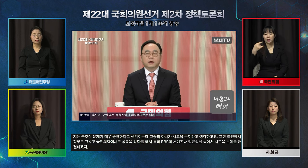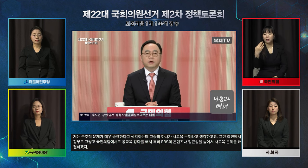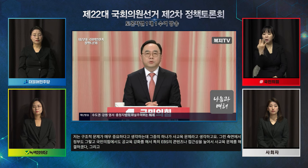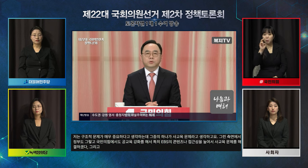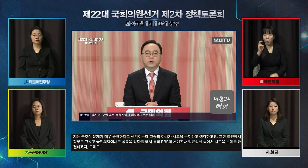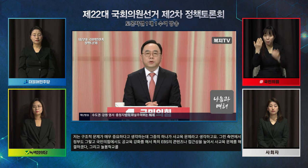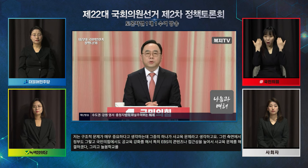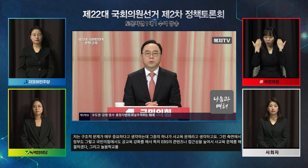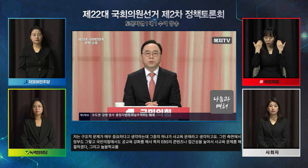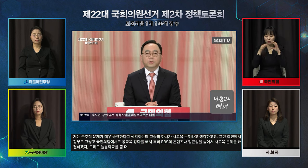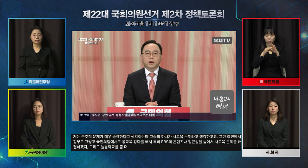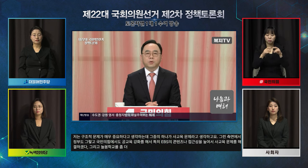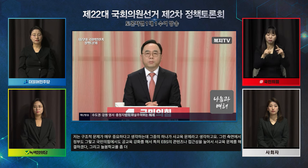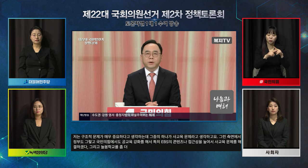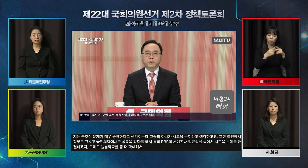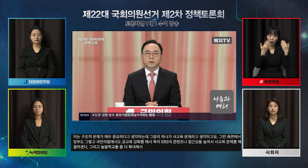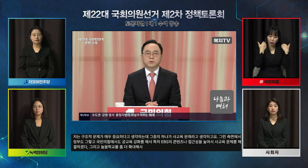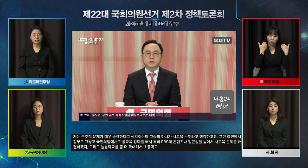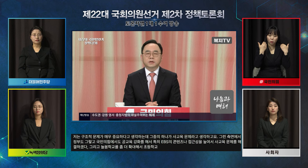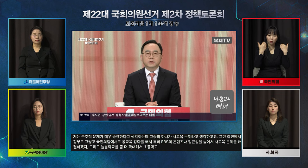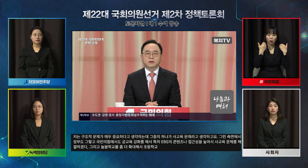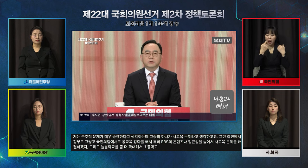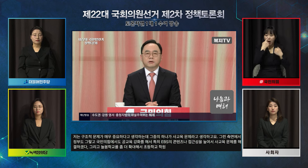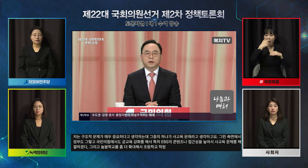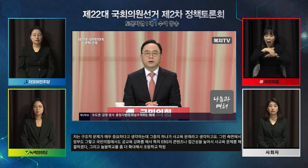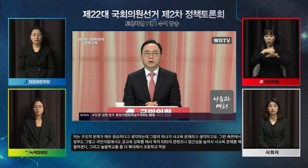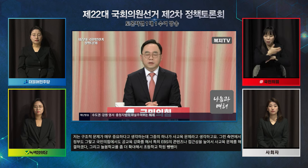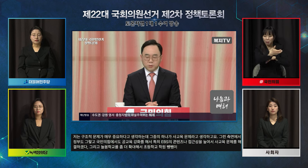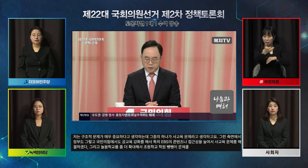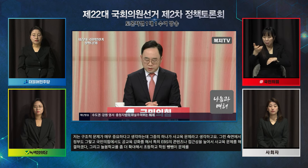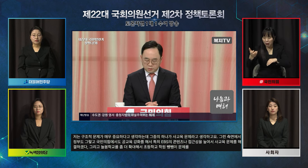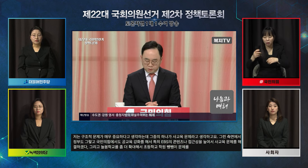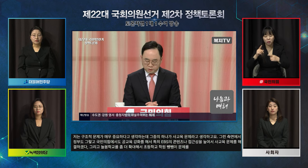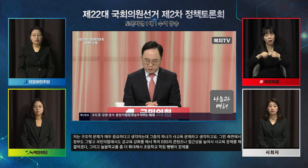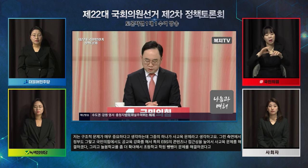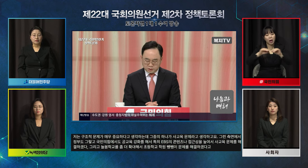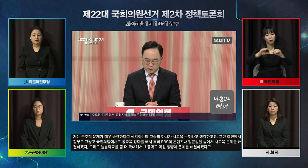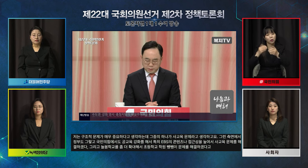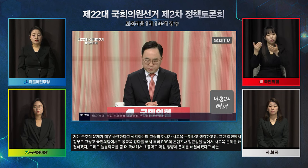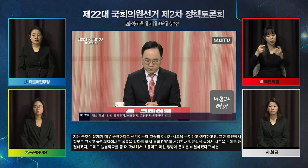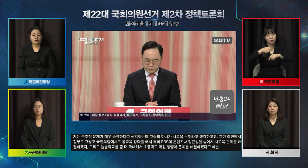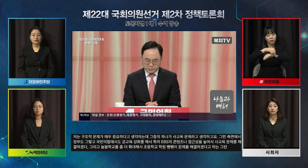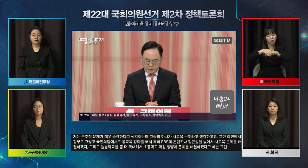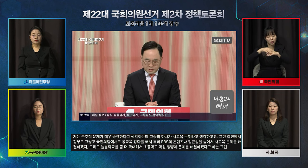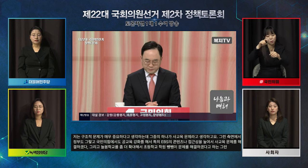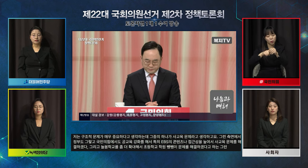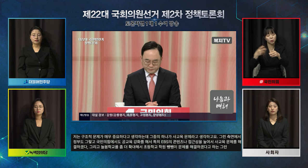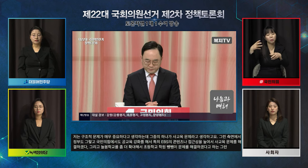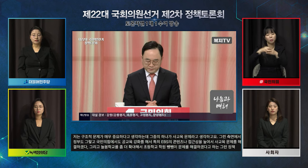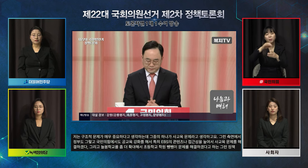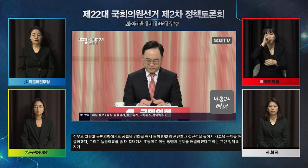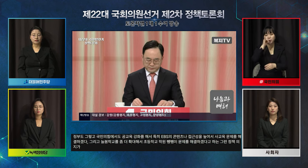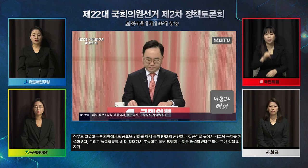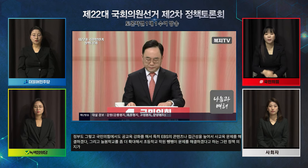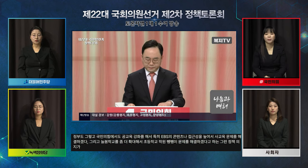초등학교 학원 뺑뺑이 문제를 해결하겠다고 하는 그런 정책의 의지가 담겨져 있습니다.